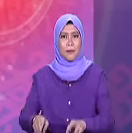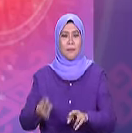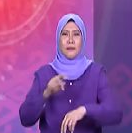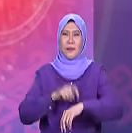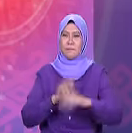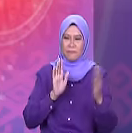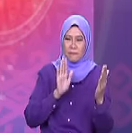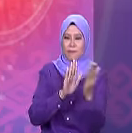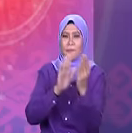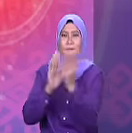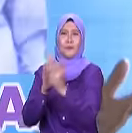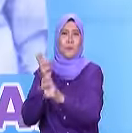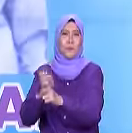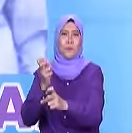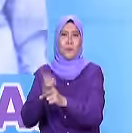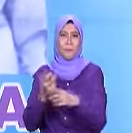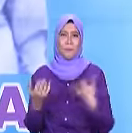waktu sukar ini.